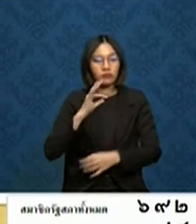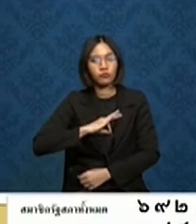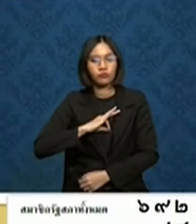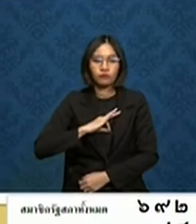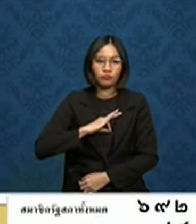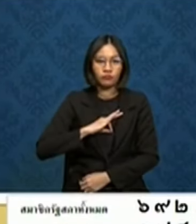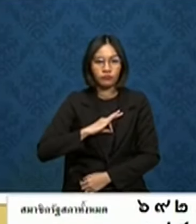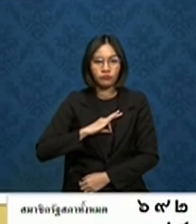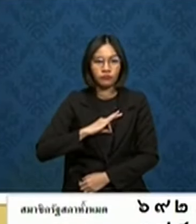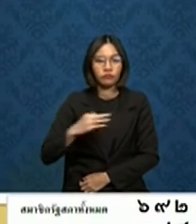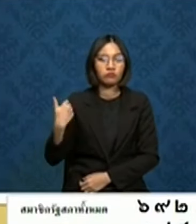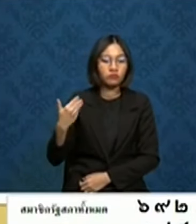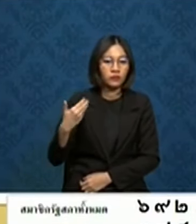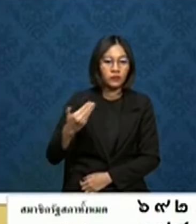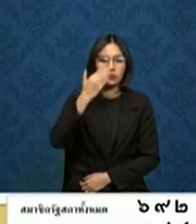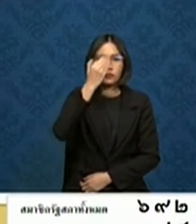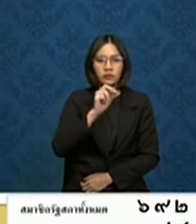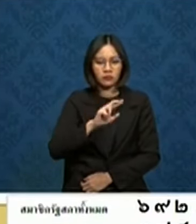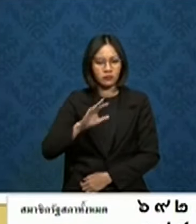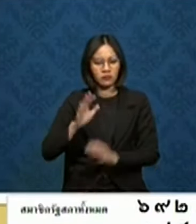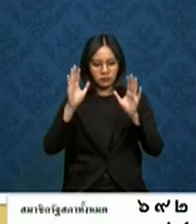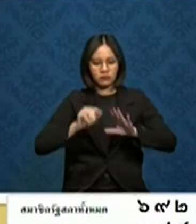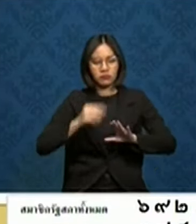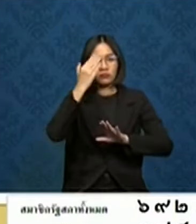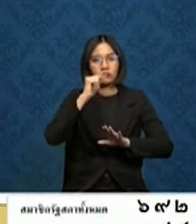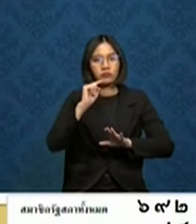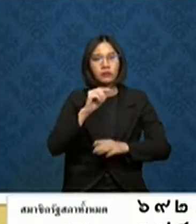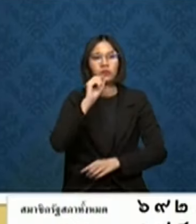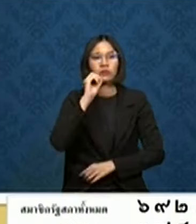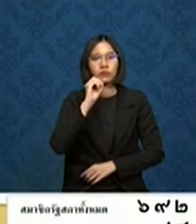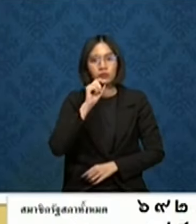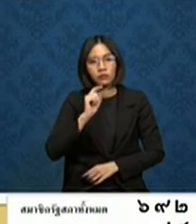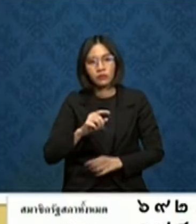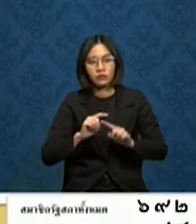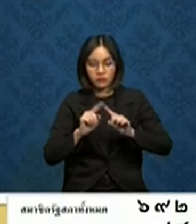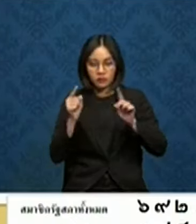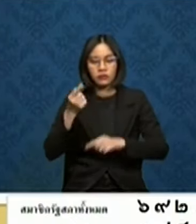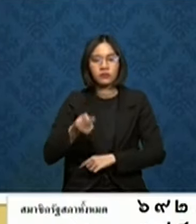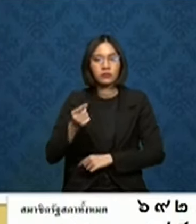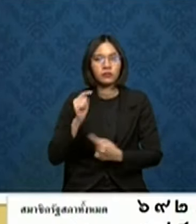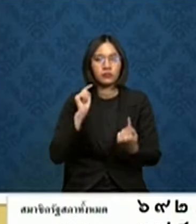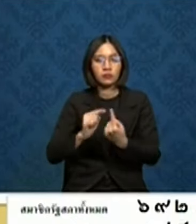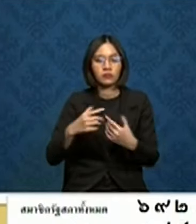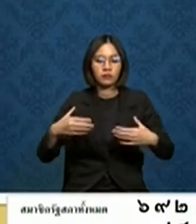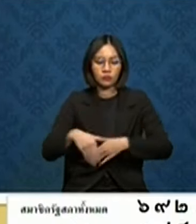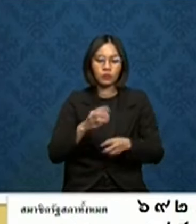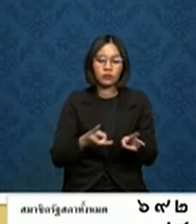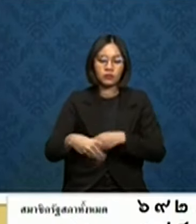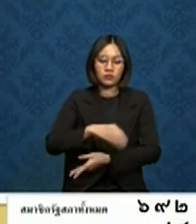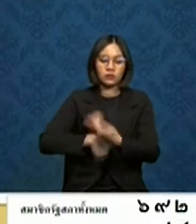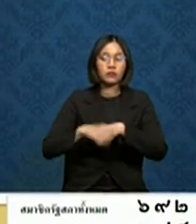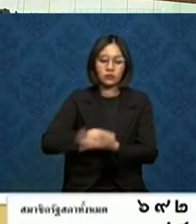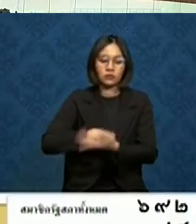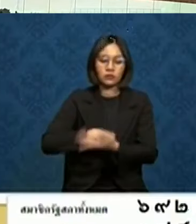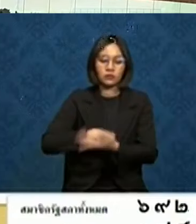กตลอดมาว่าทำไมระบบเราเป็นอย่างนี้ก็มาโทษระบบการปกครองแต่แท้จริงแล้วมันอยู่ที่ภาคปฏิบัติครับ